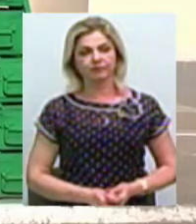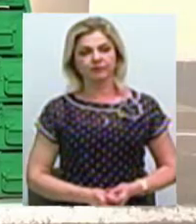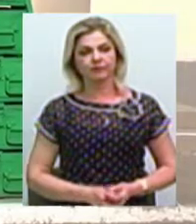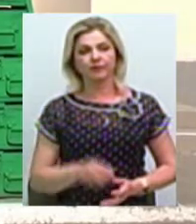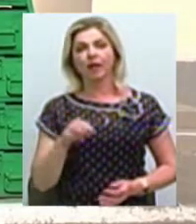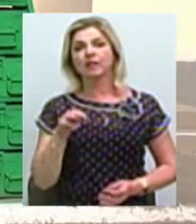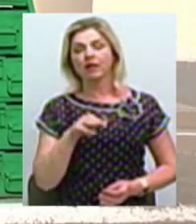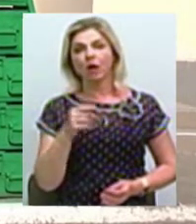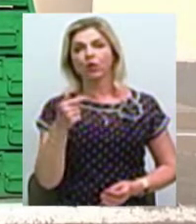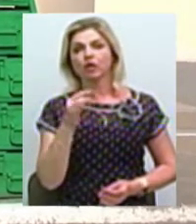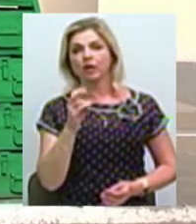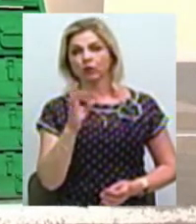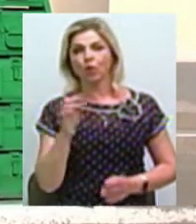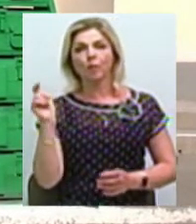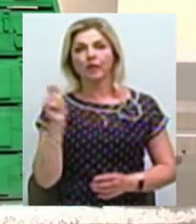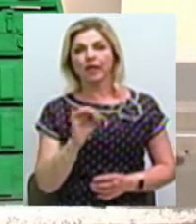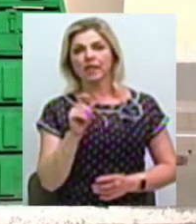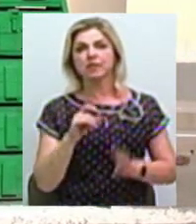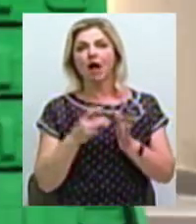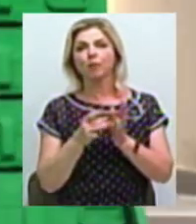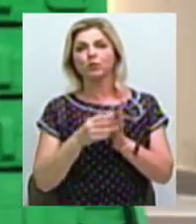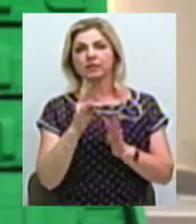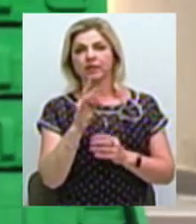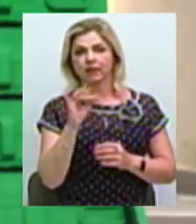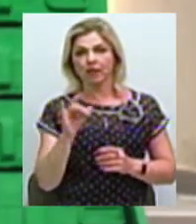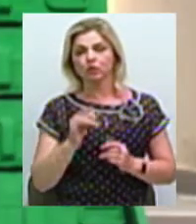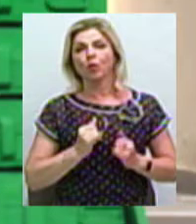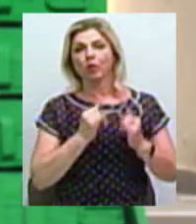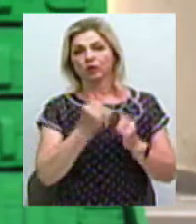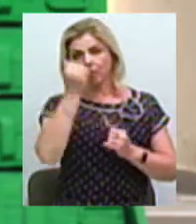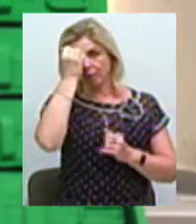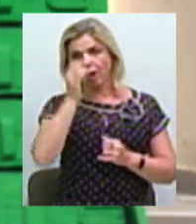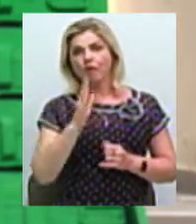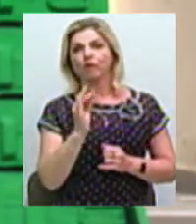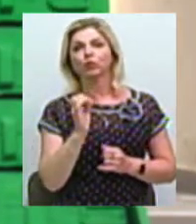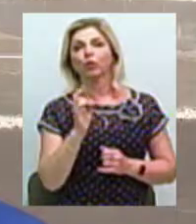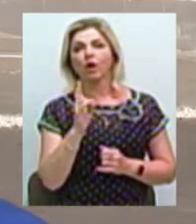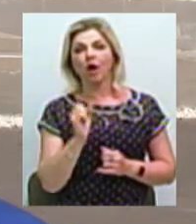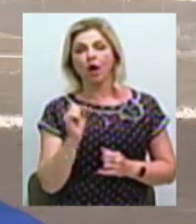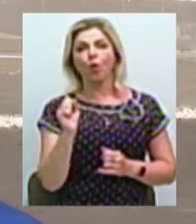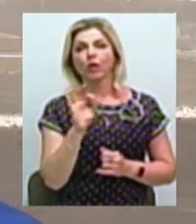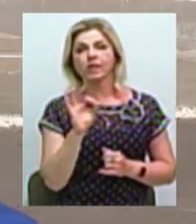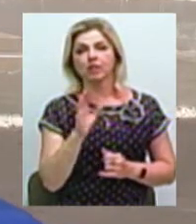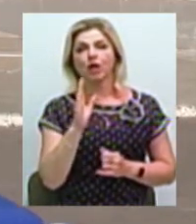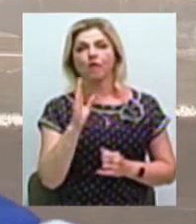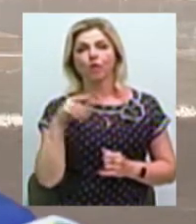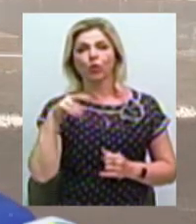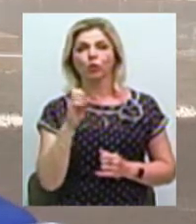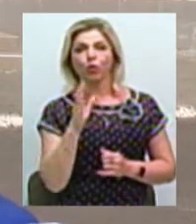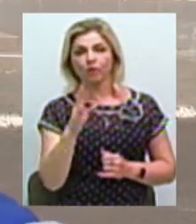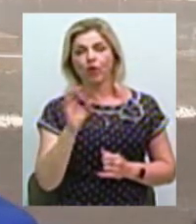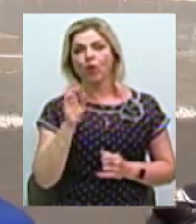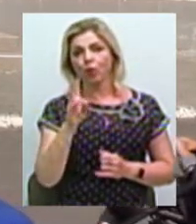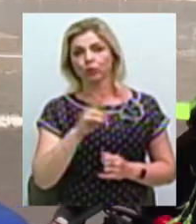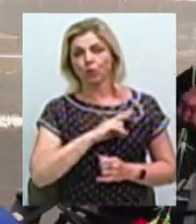Тетяна Гончаренко приїхала з Арбузинки, аби вшанувати пам'ять онука Олексія Волкова. Хлопець загинув у перші хвилини ворожої